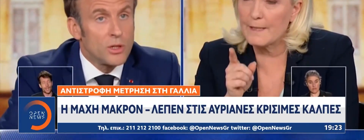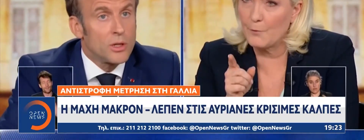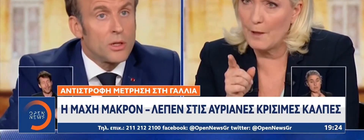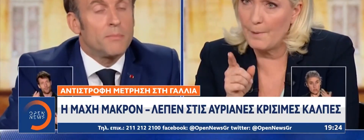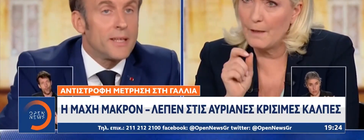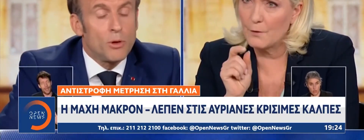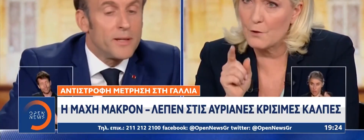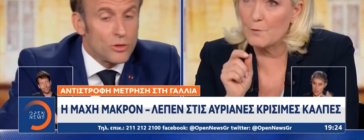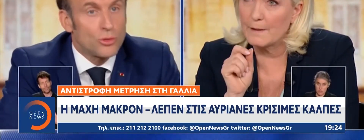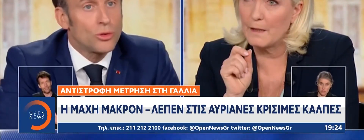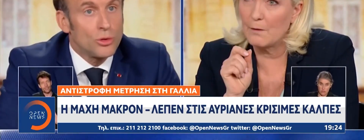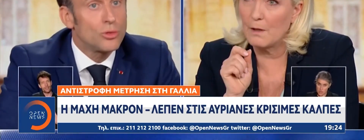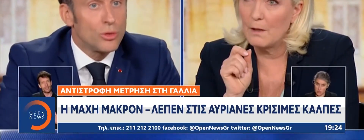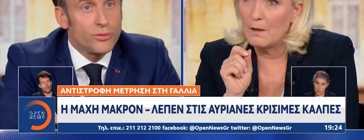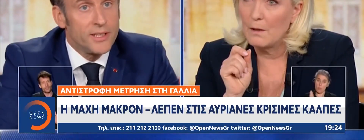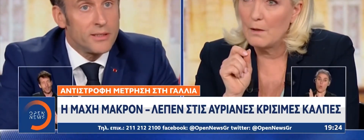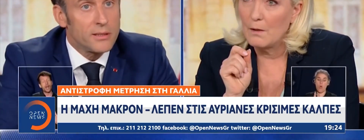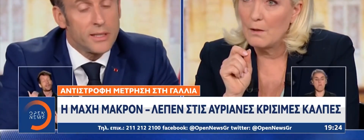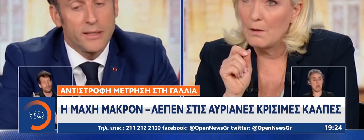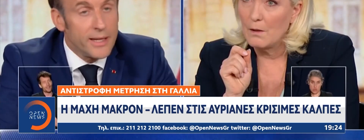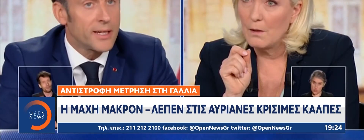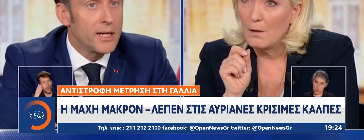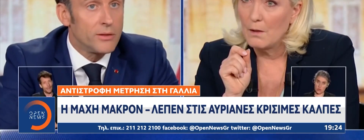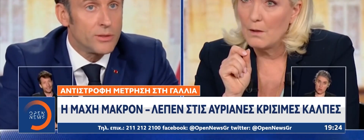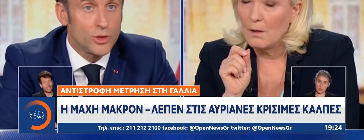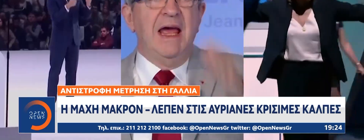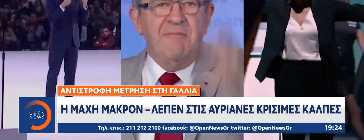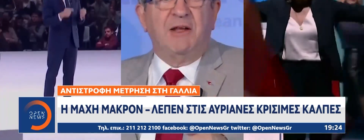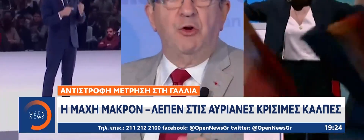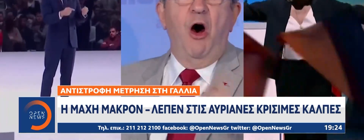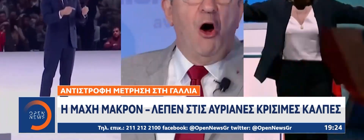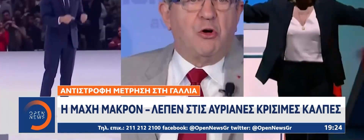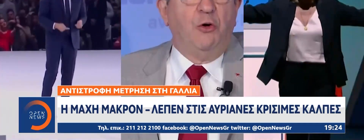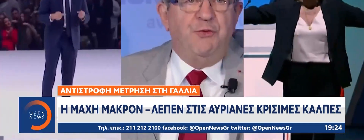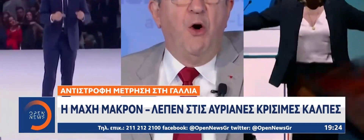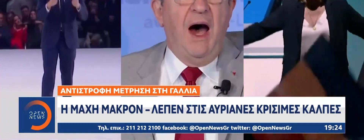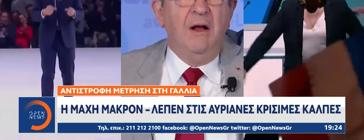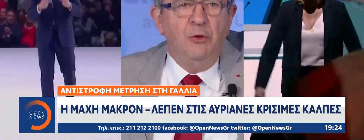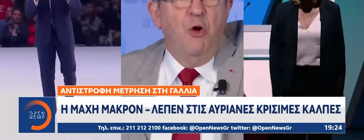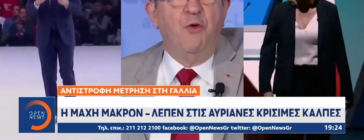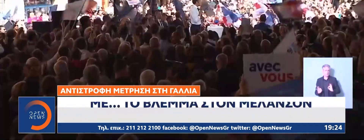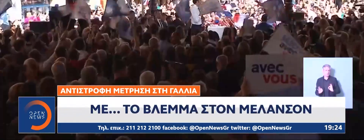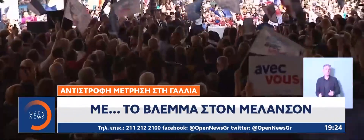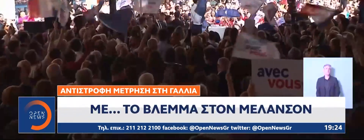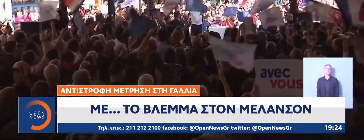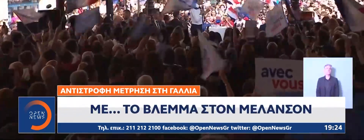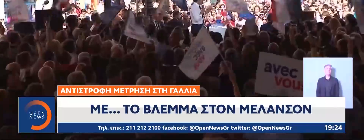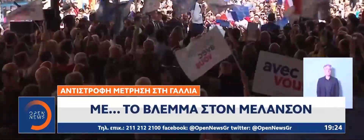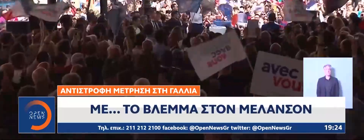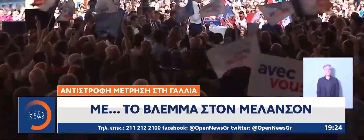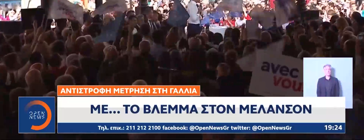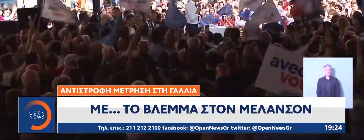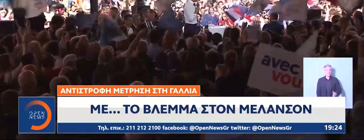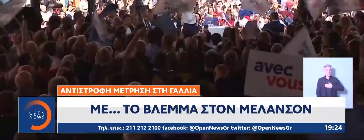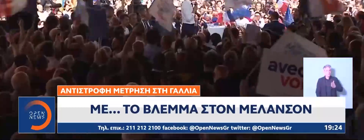υποψηφίων έχουν στραμμένη την προσοχή τους στους αναποφάσεις τους, με το βλέμμα φυσικά στους ψηφοφόρους του αριστερού Ζαν-Λικ Μελανσόν. Ο